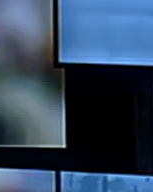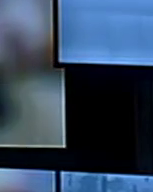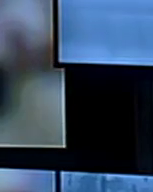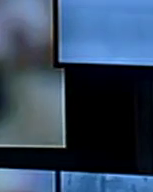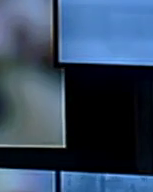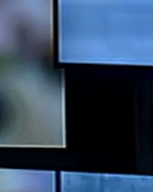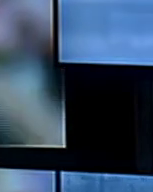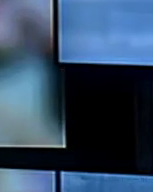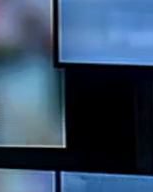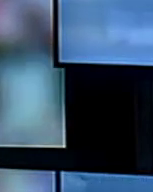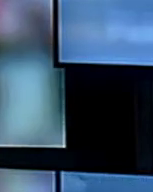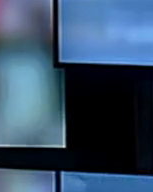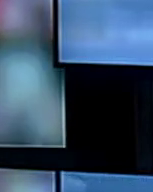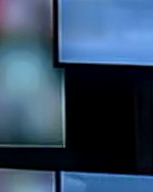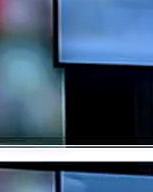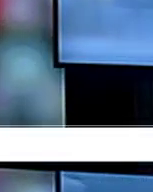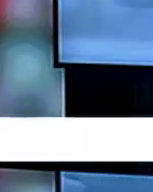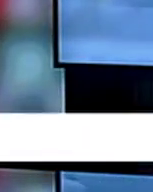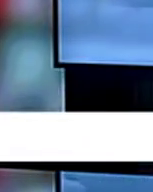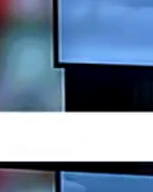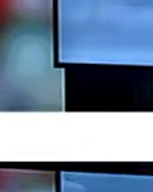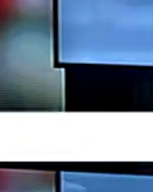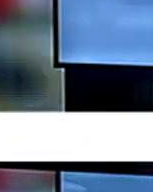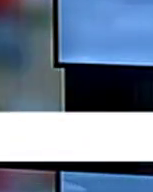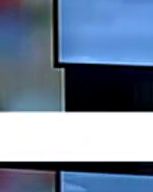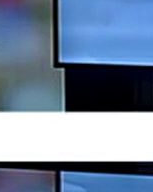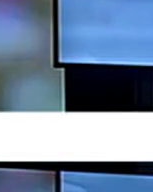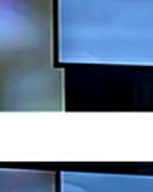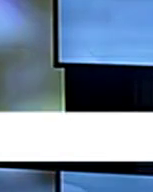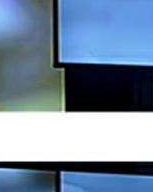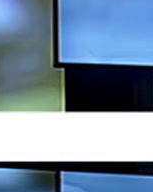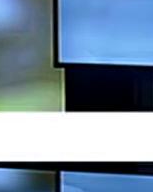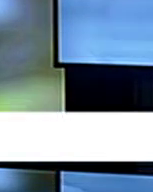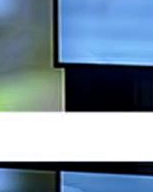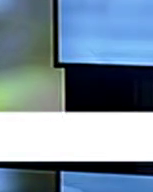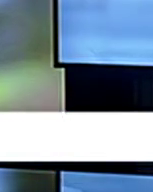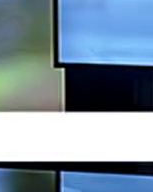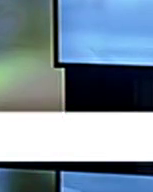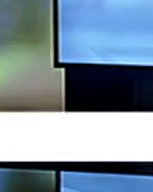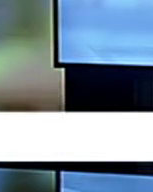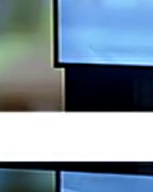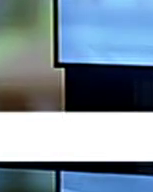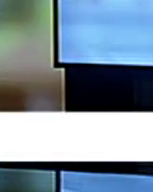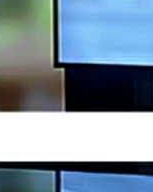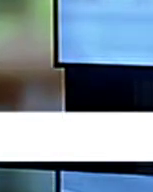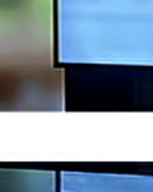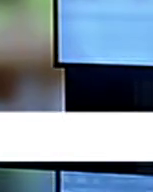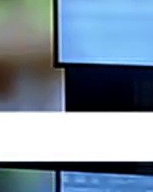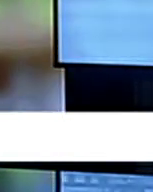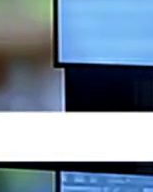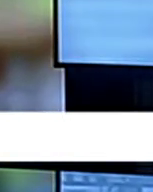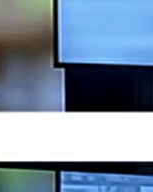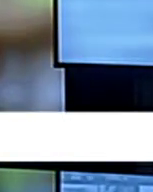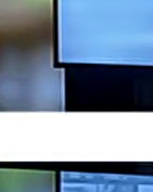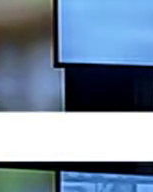Perdana Menteri Tan Sri Muhyiddin Yassin dijangka membuat satu pengumuman berkaitan situasi semasa COVID-19 pada Isnin depan. Perkara